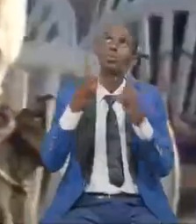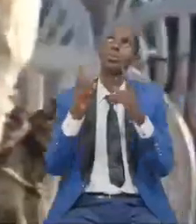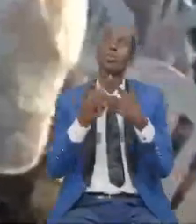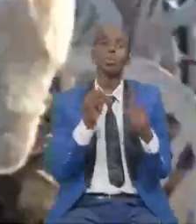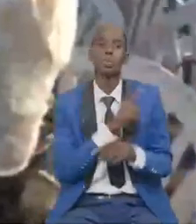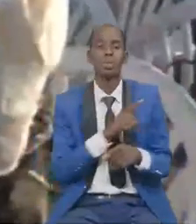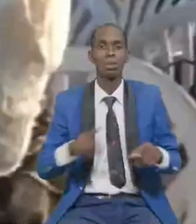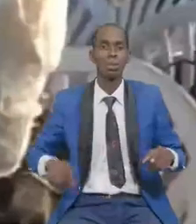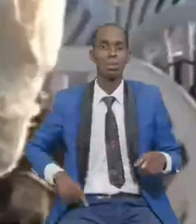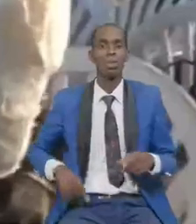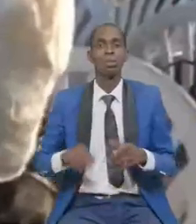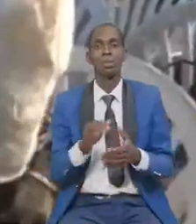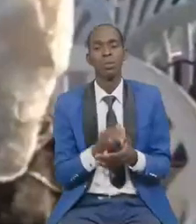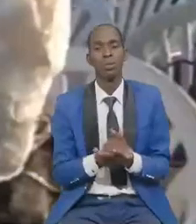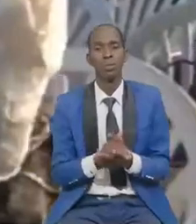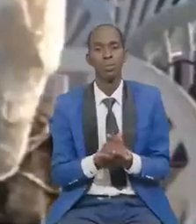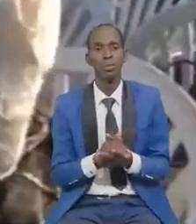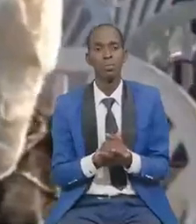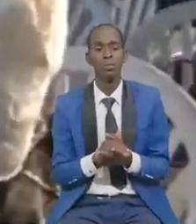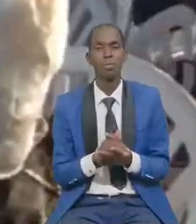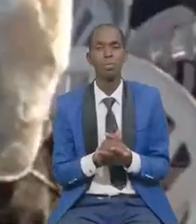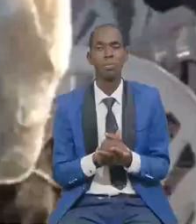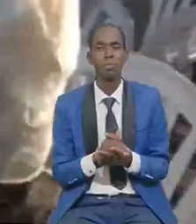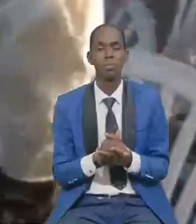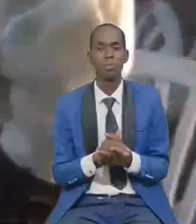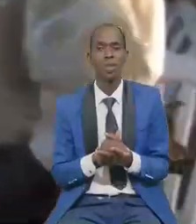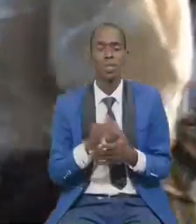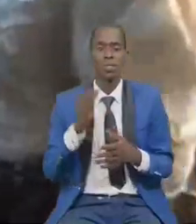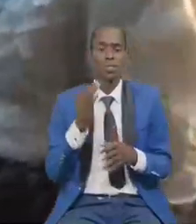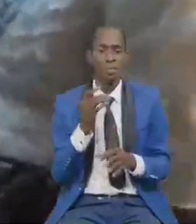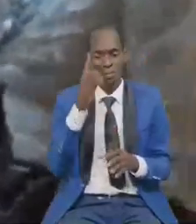liberté, fidélité, la fécondité,